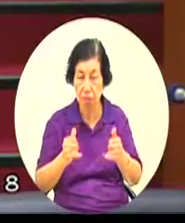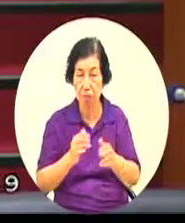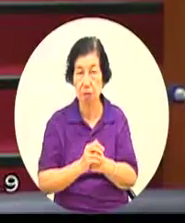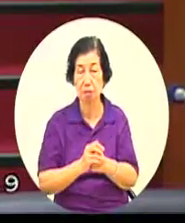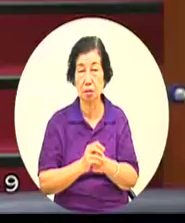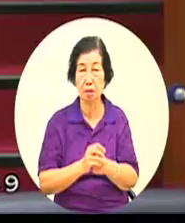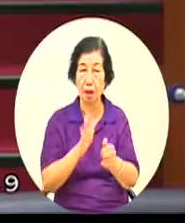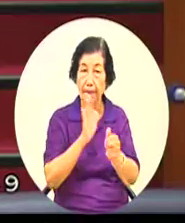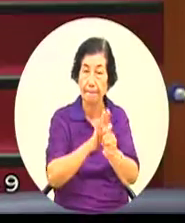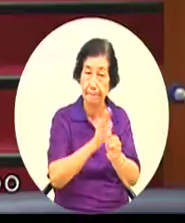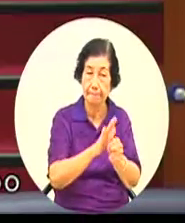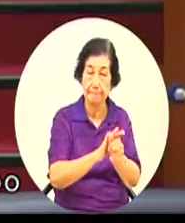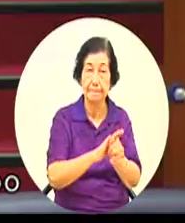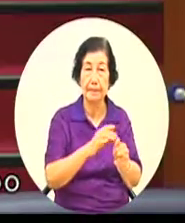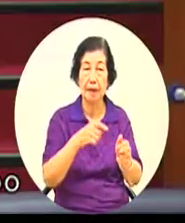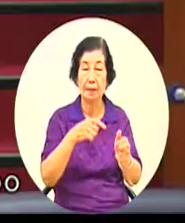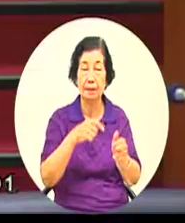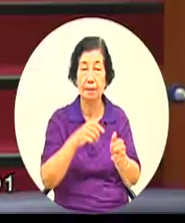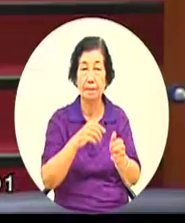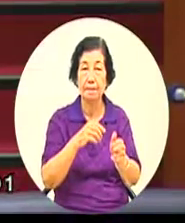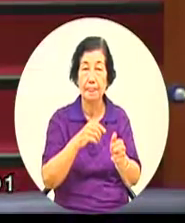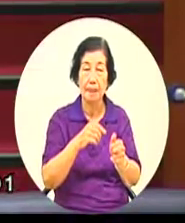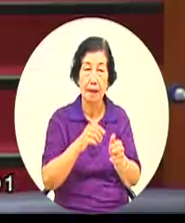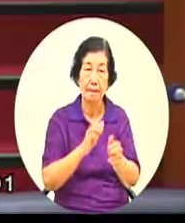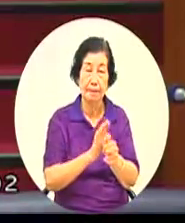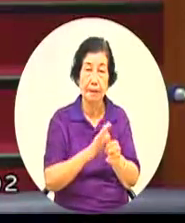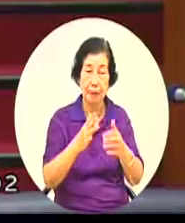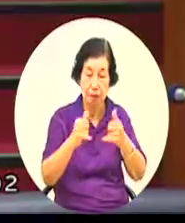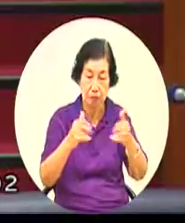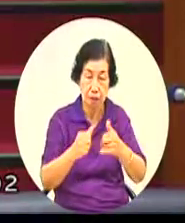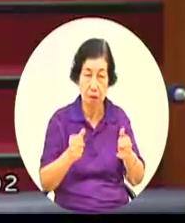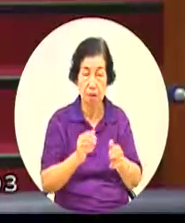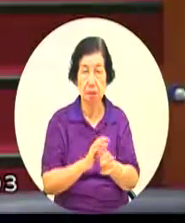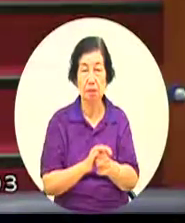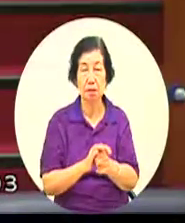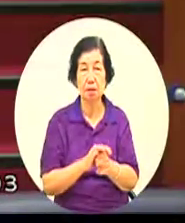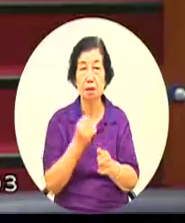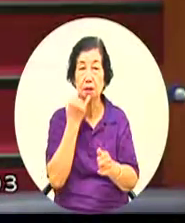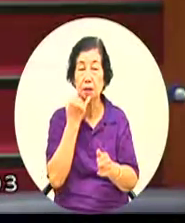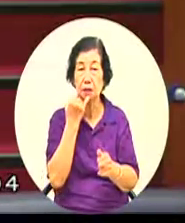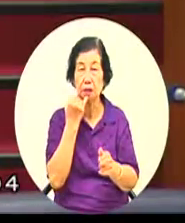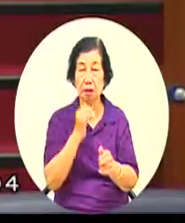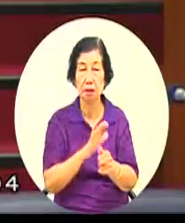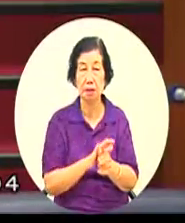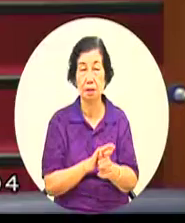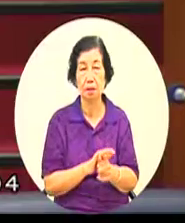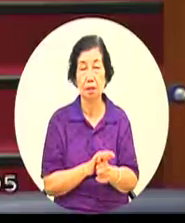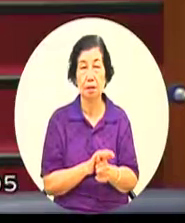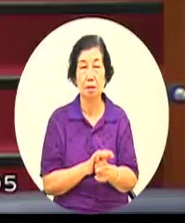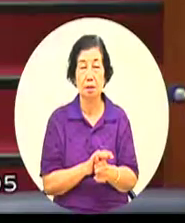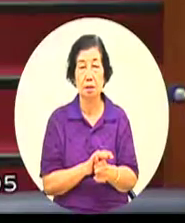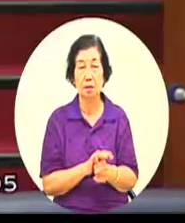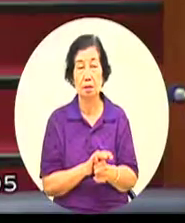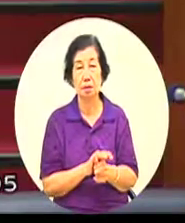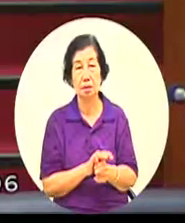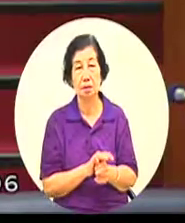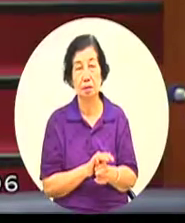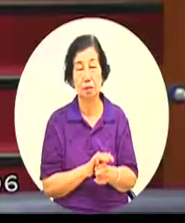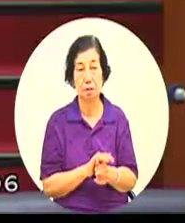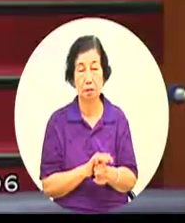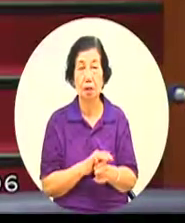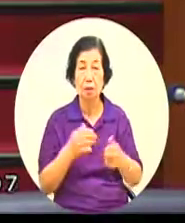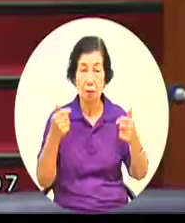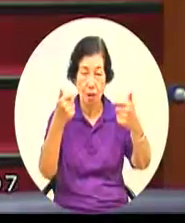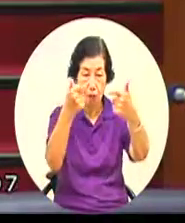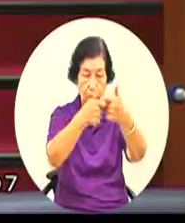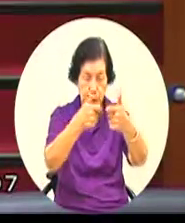更多的提示，让我们的学生不但在学习当中能够有更好的，而且是更恰